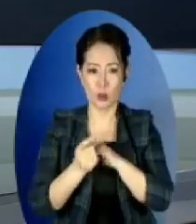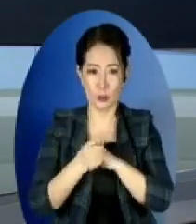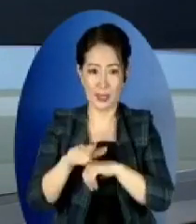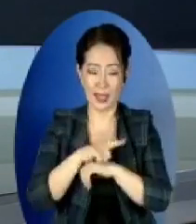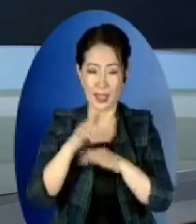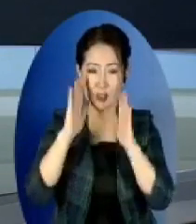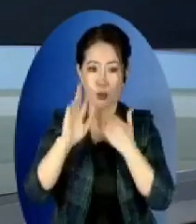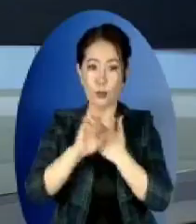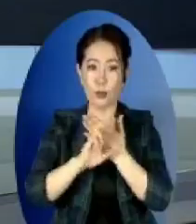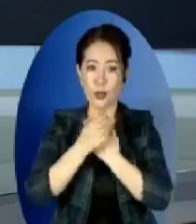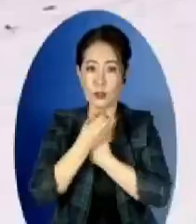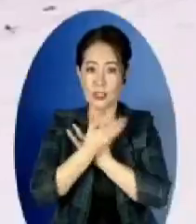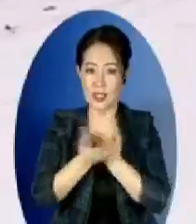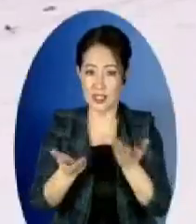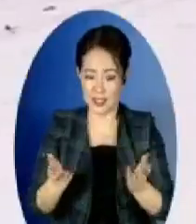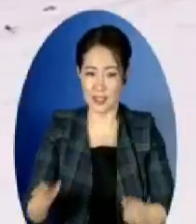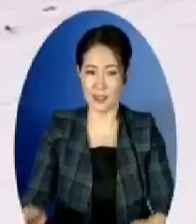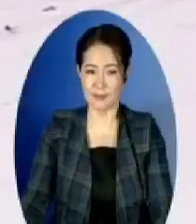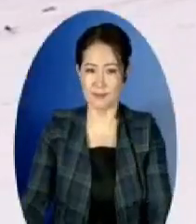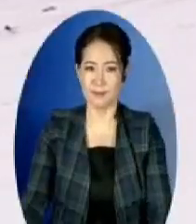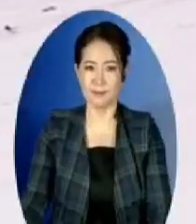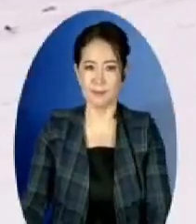байна.